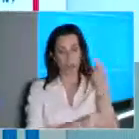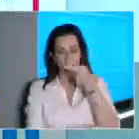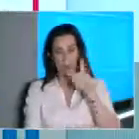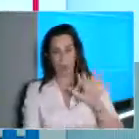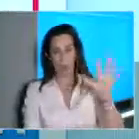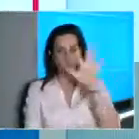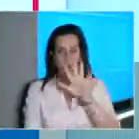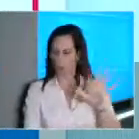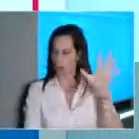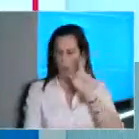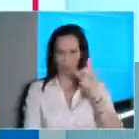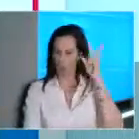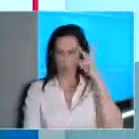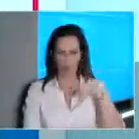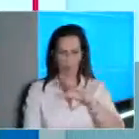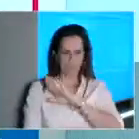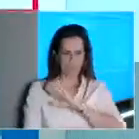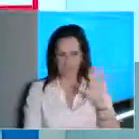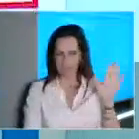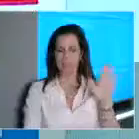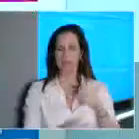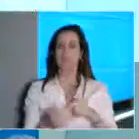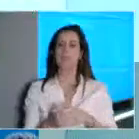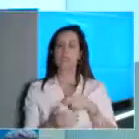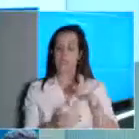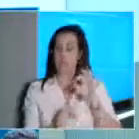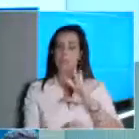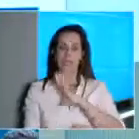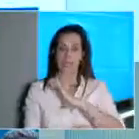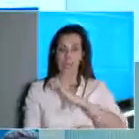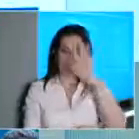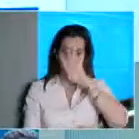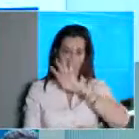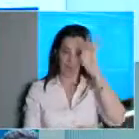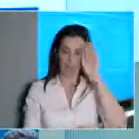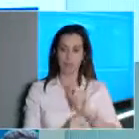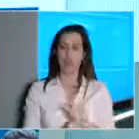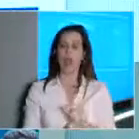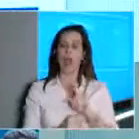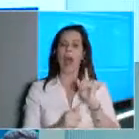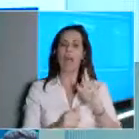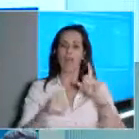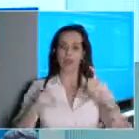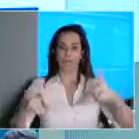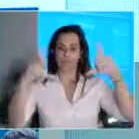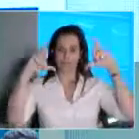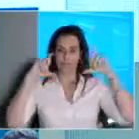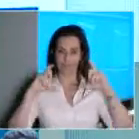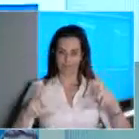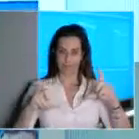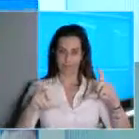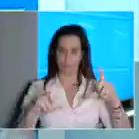האיראנים, אירופה לא תתעורר. גם כאן מדגישים את האיום האיראני מבחינת נתניהו. אבל הכותרת הראשית היא כותרת